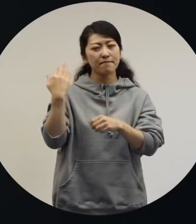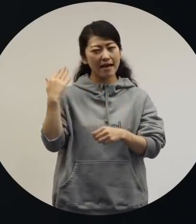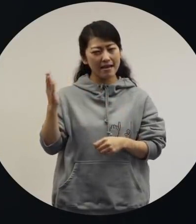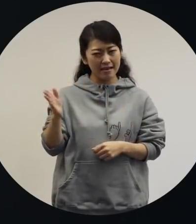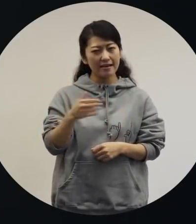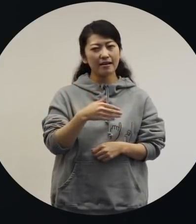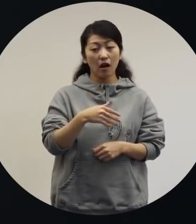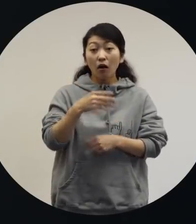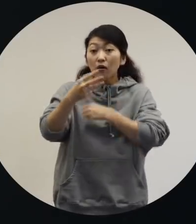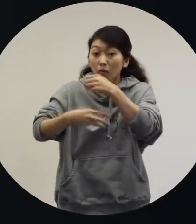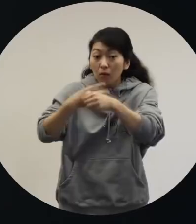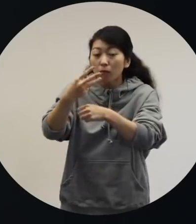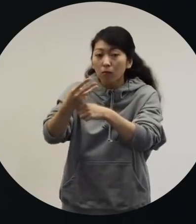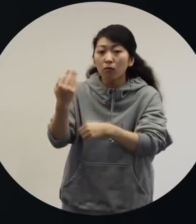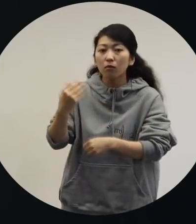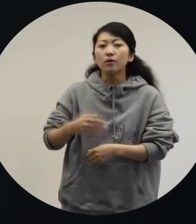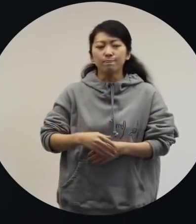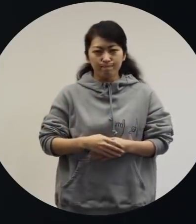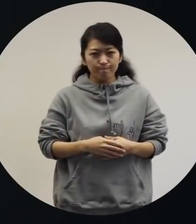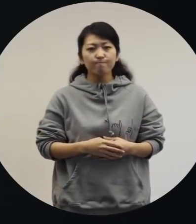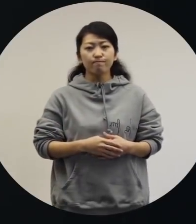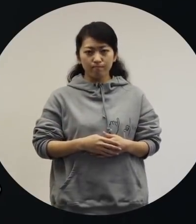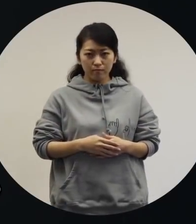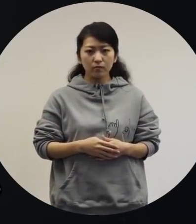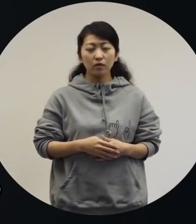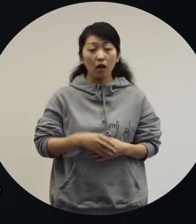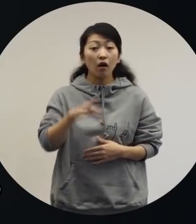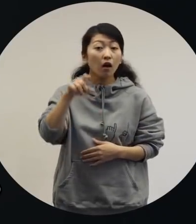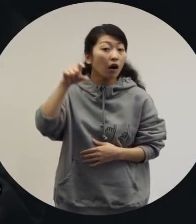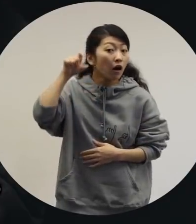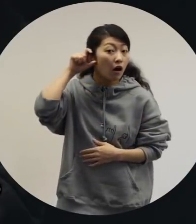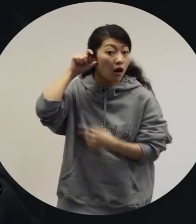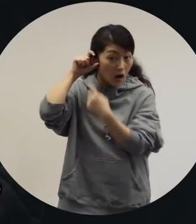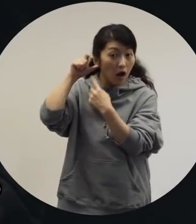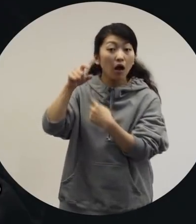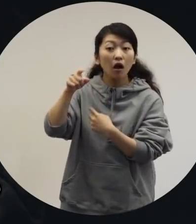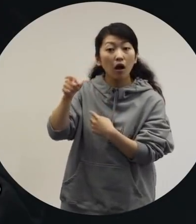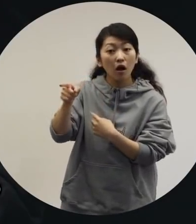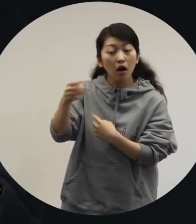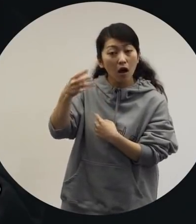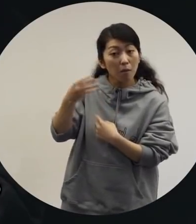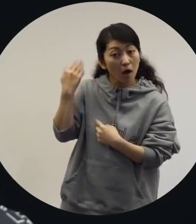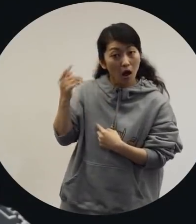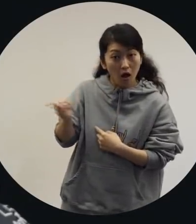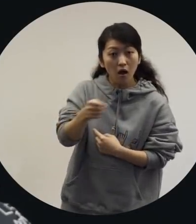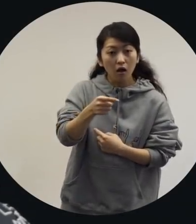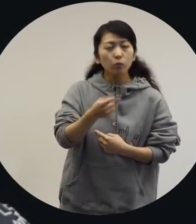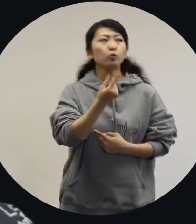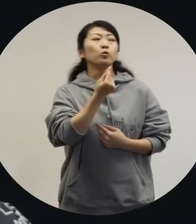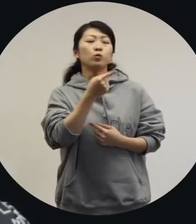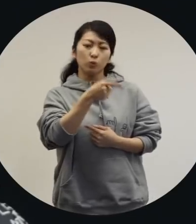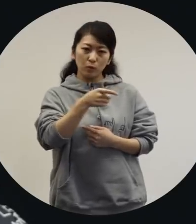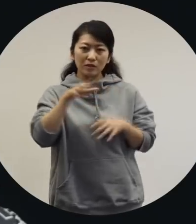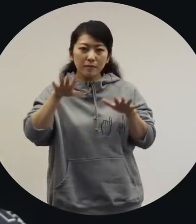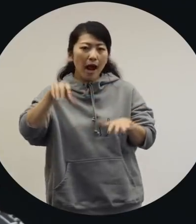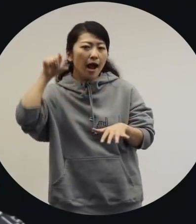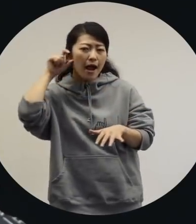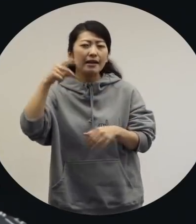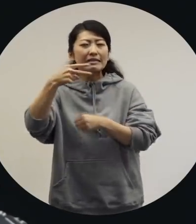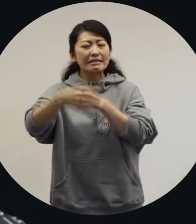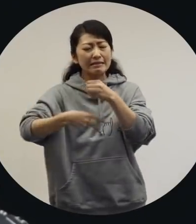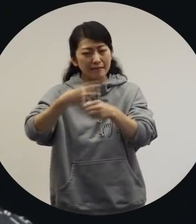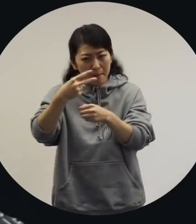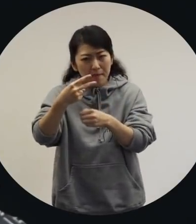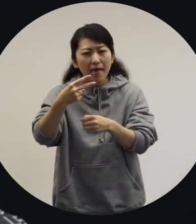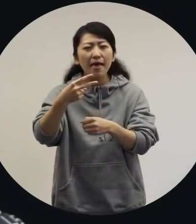ここ3年ぐらい。 あ、3年ぐらい、 うん、 なるほど。え、はい、じゃあ補聴器はその頃から使う？ そうです、今つけてやっと2